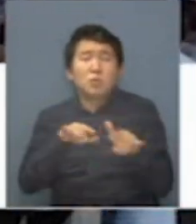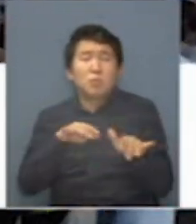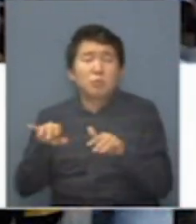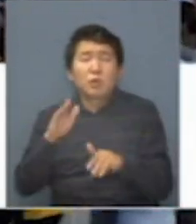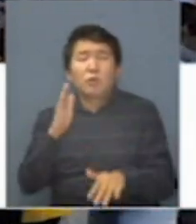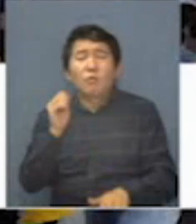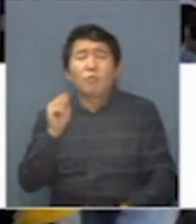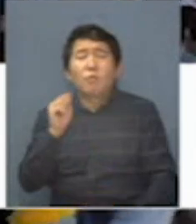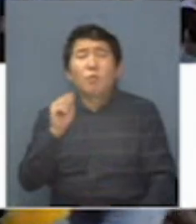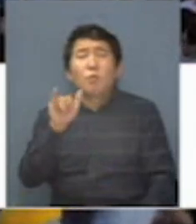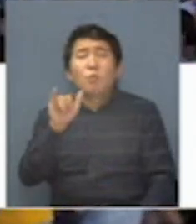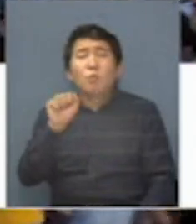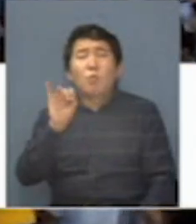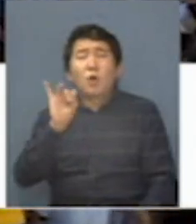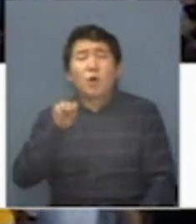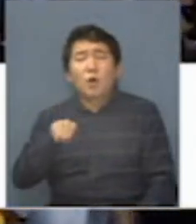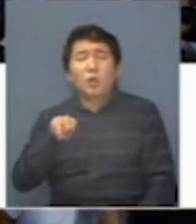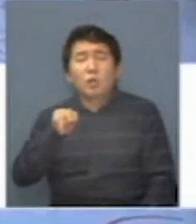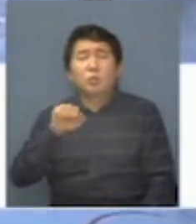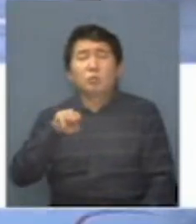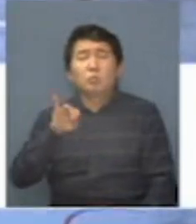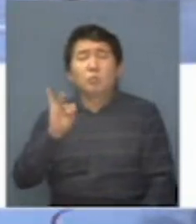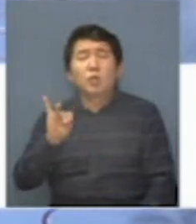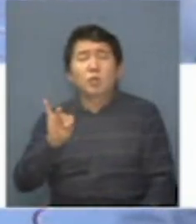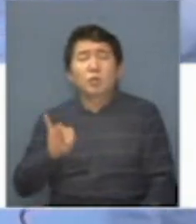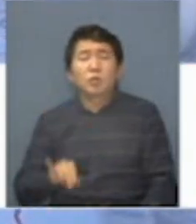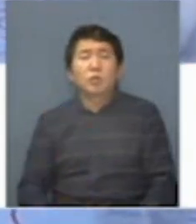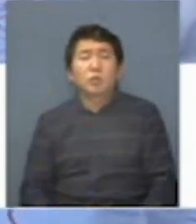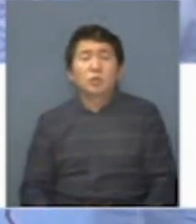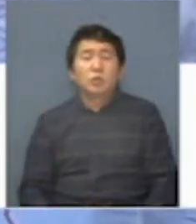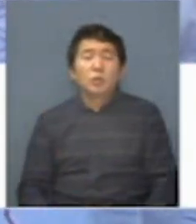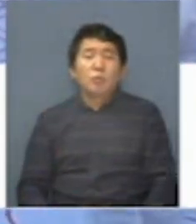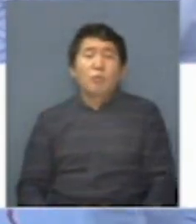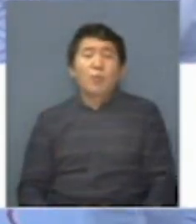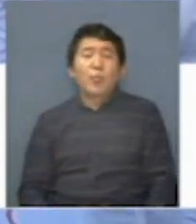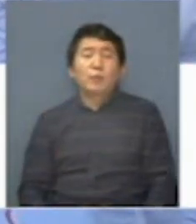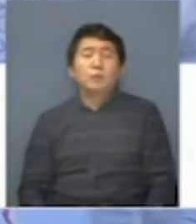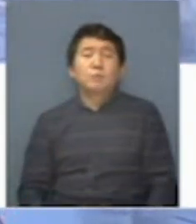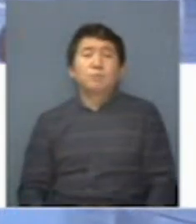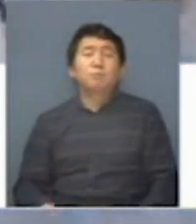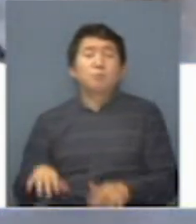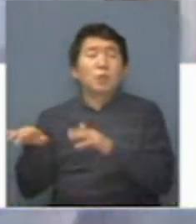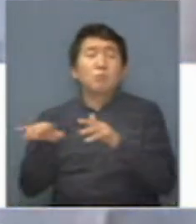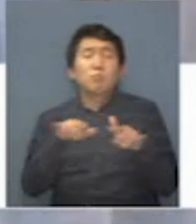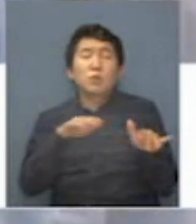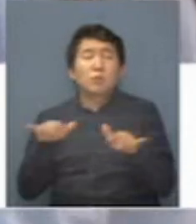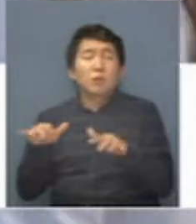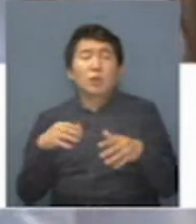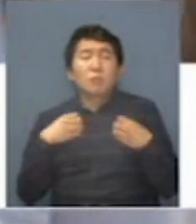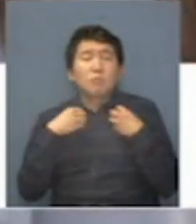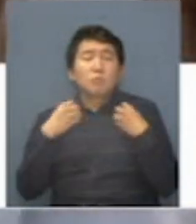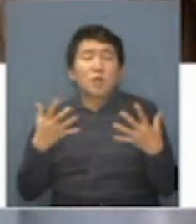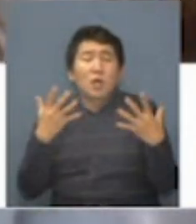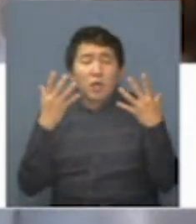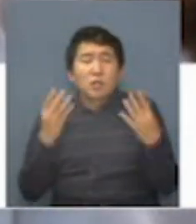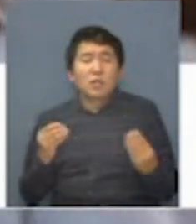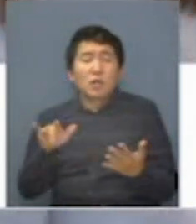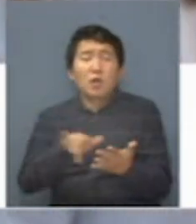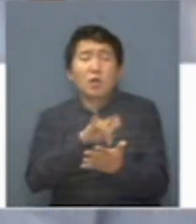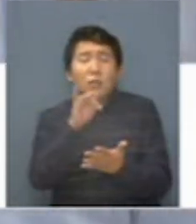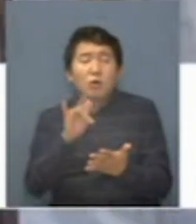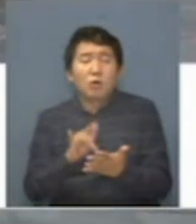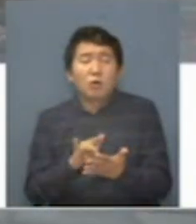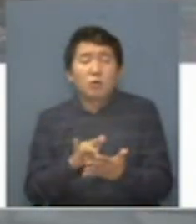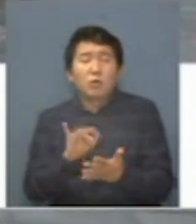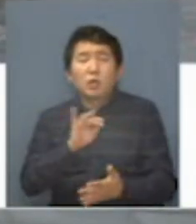Ежегодная вечеринка под открытым небом в стиле «Вайт-пати» прошла в усть-каменогорске. Мероприятие организовано в рамках празднования Дня города и Дня